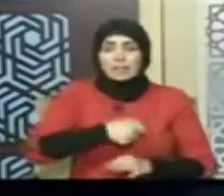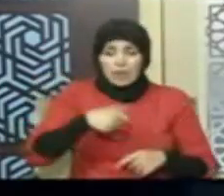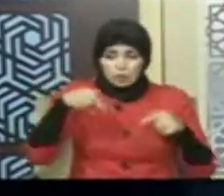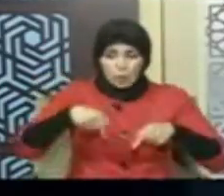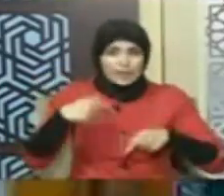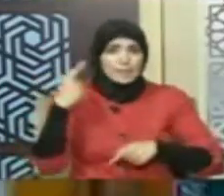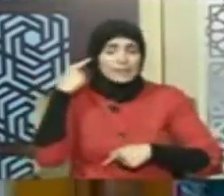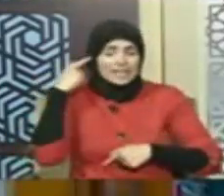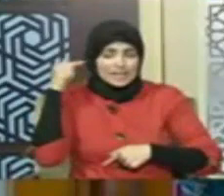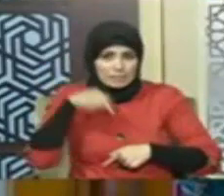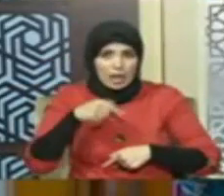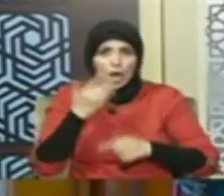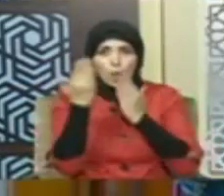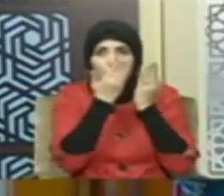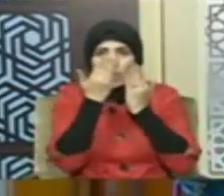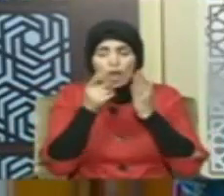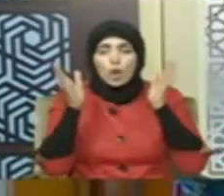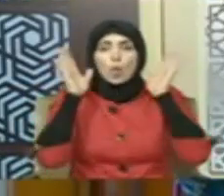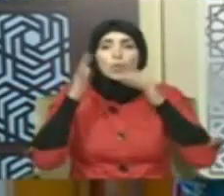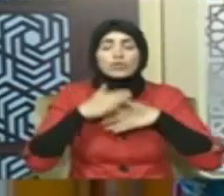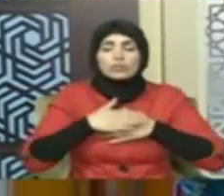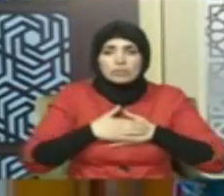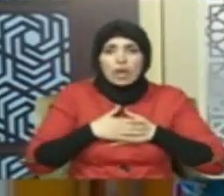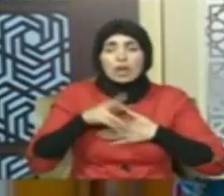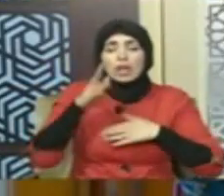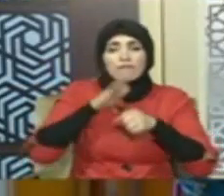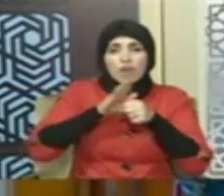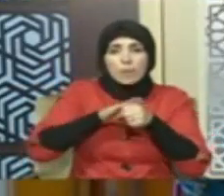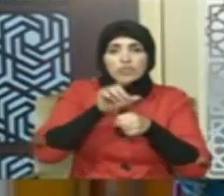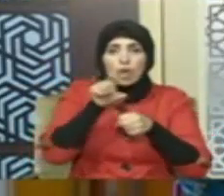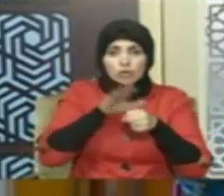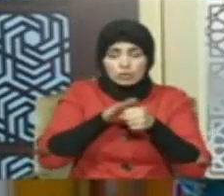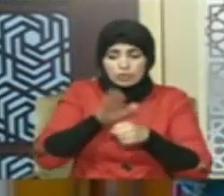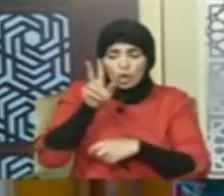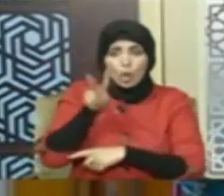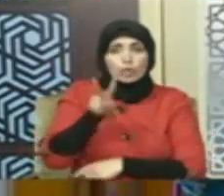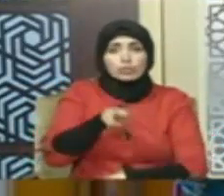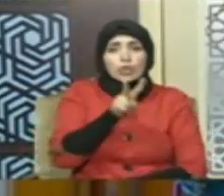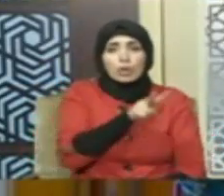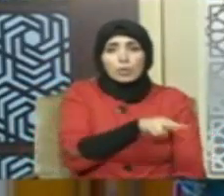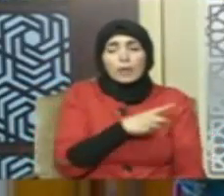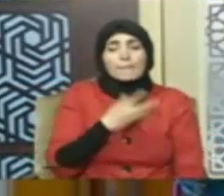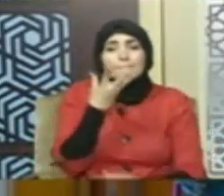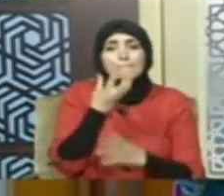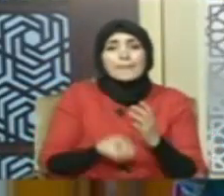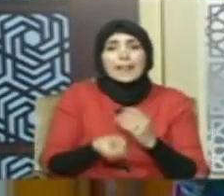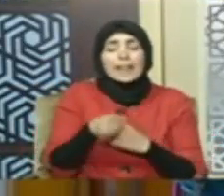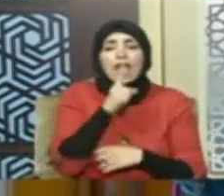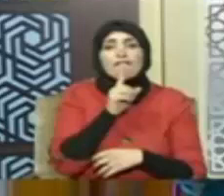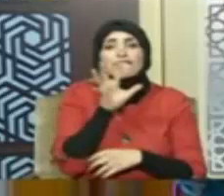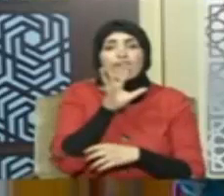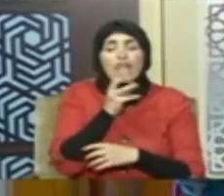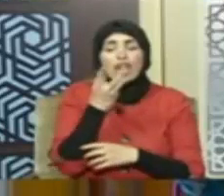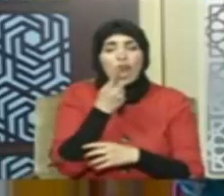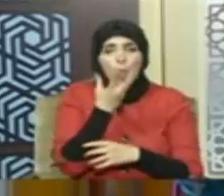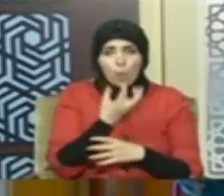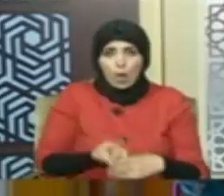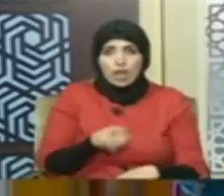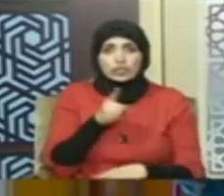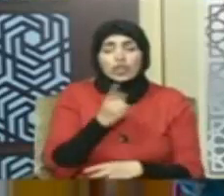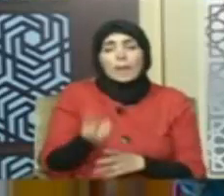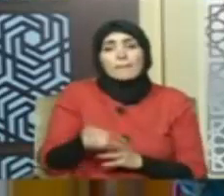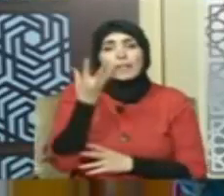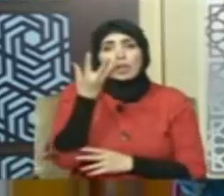ونستمع ونصلي التراويح ونستمع إلى كتاب الله فجرا وعشاء ليلا